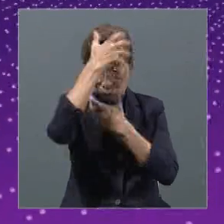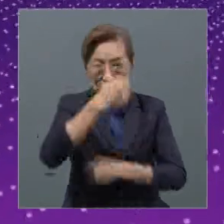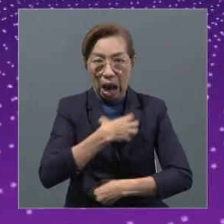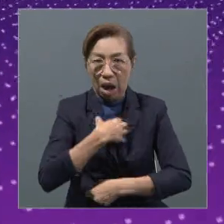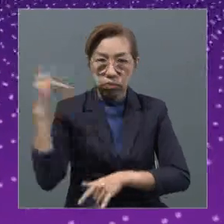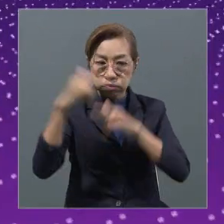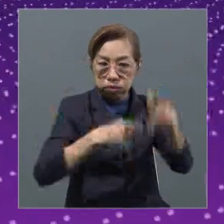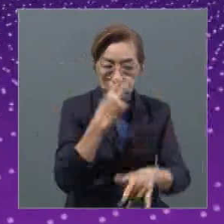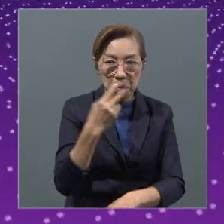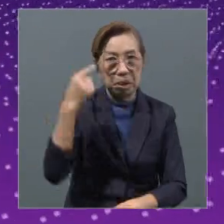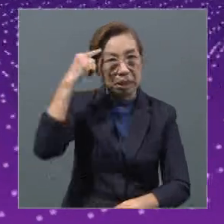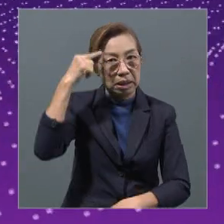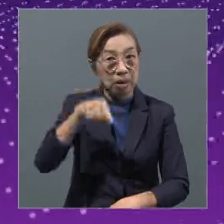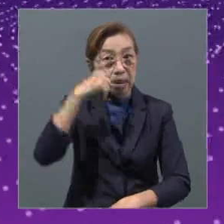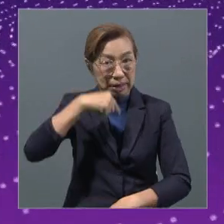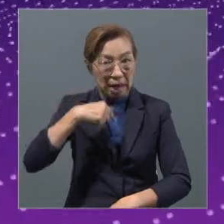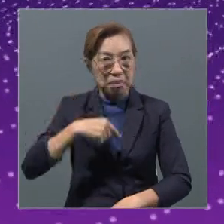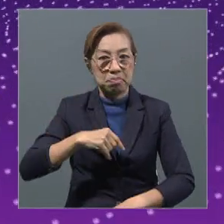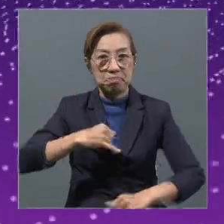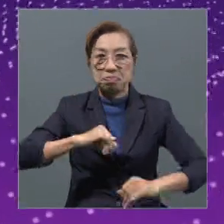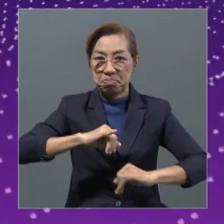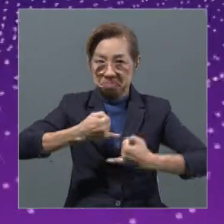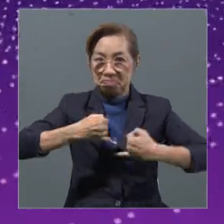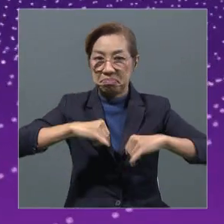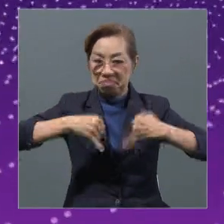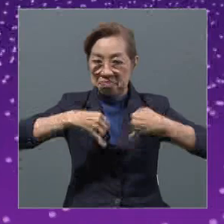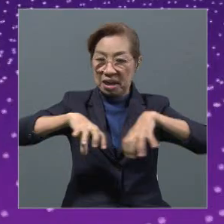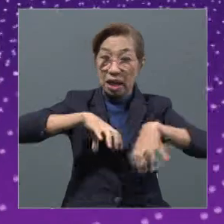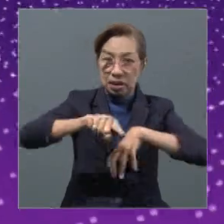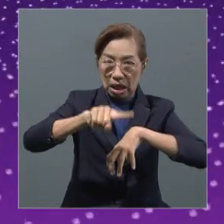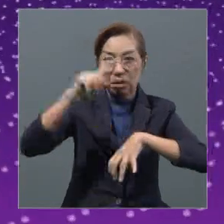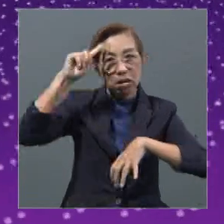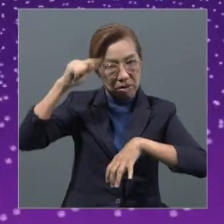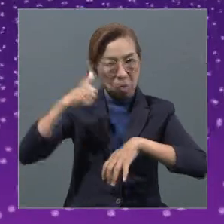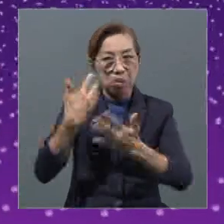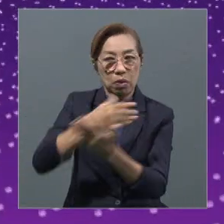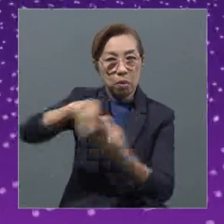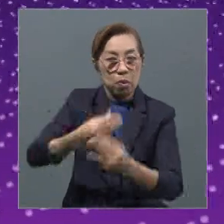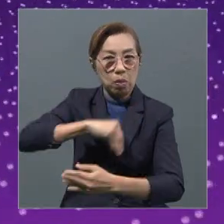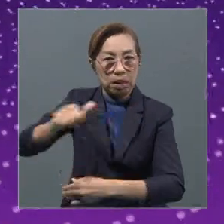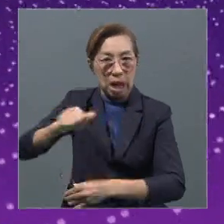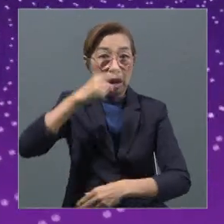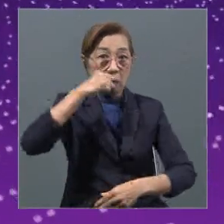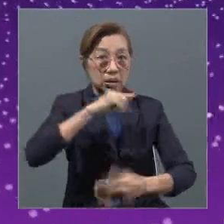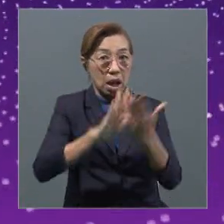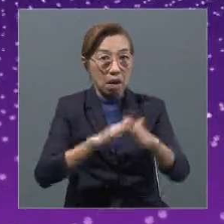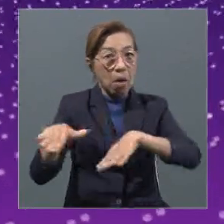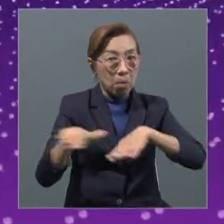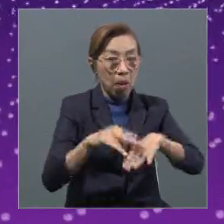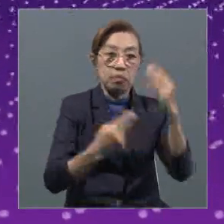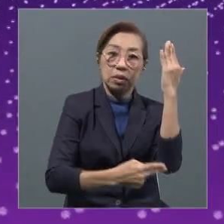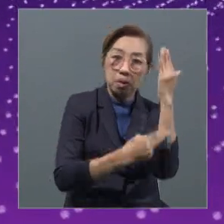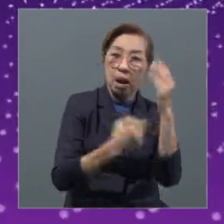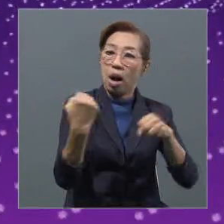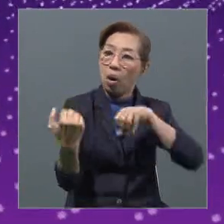ลครับขณะที่ประเทศไทยเองก็มีความพร้อมอย่างที่บอกไปที่พักการเดินทางรวมไปถึงสิ่งอำนวยความสะดวกด้านต่าง